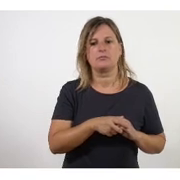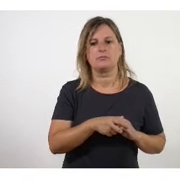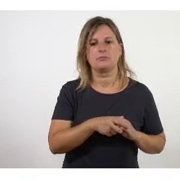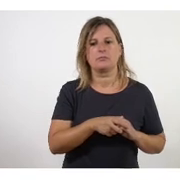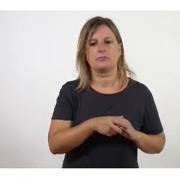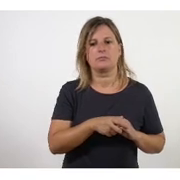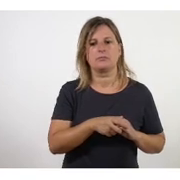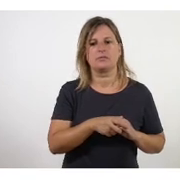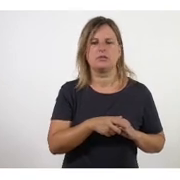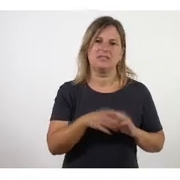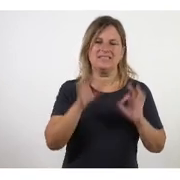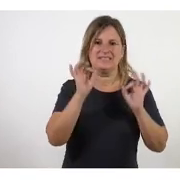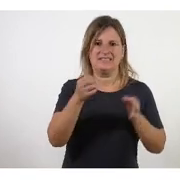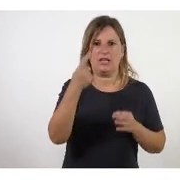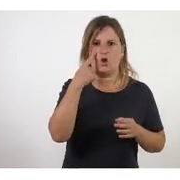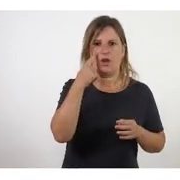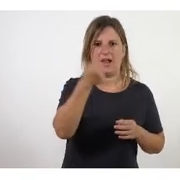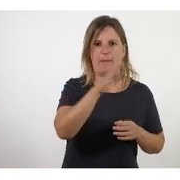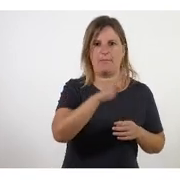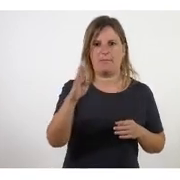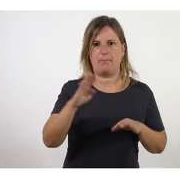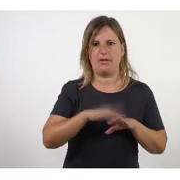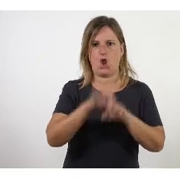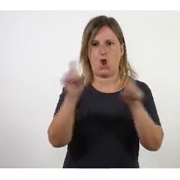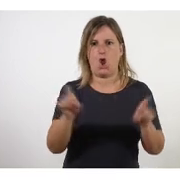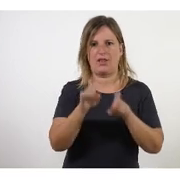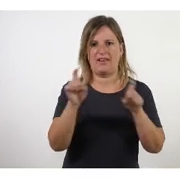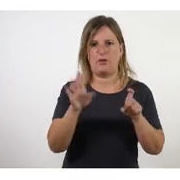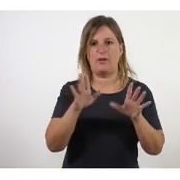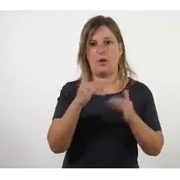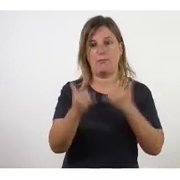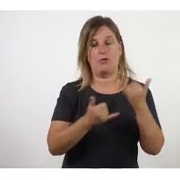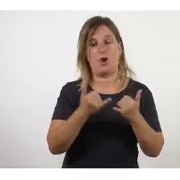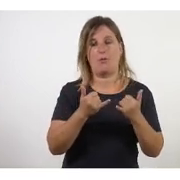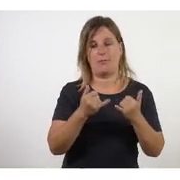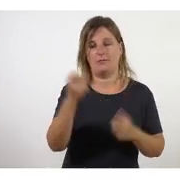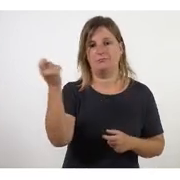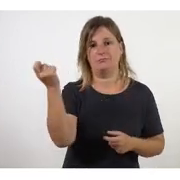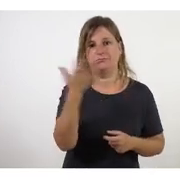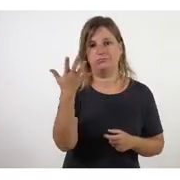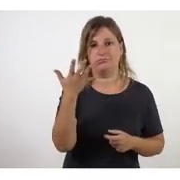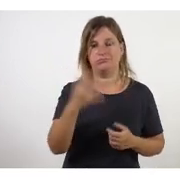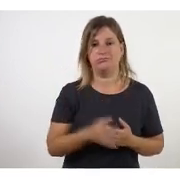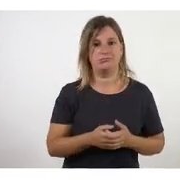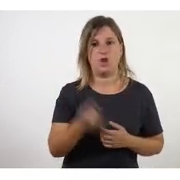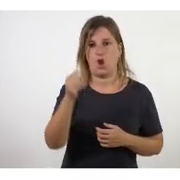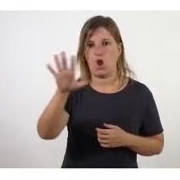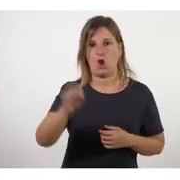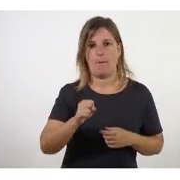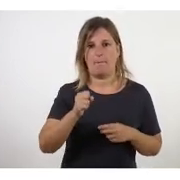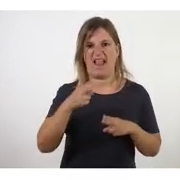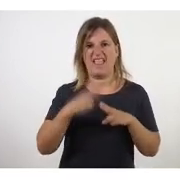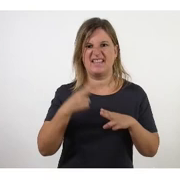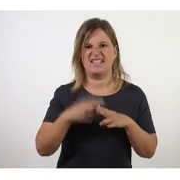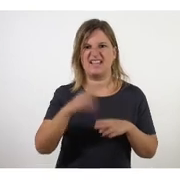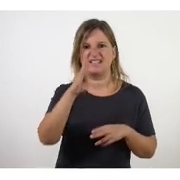sí que en conec d'aplicacions per ordinador, però tenen un problema que s'han de comprar i valen molts diners. És a dir, la llicència d'un